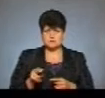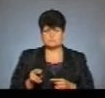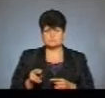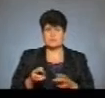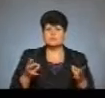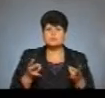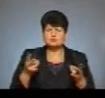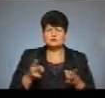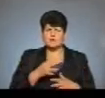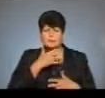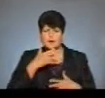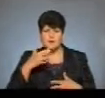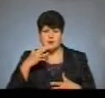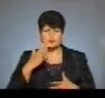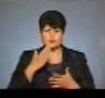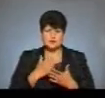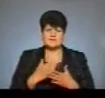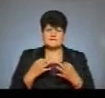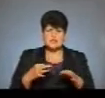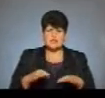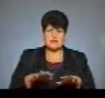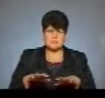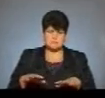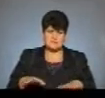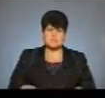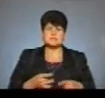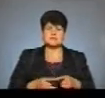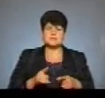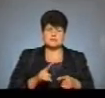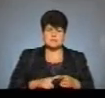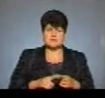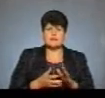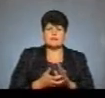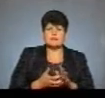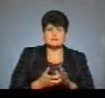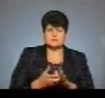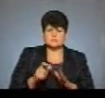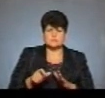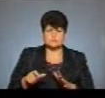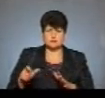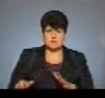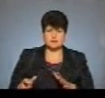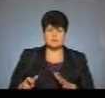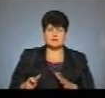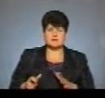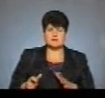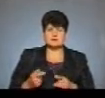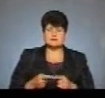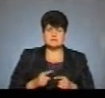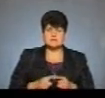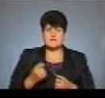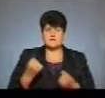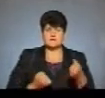потребують, де є вакансії, найбільша кількість вакансій, і де постійно роботодавці дають заявки. Це в нас є